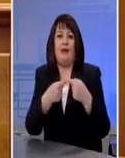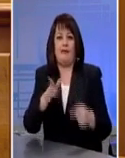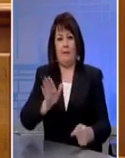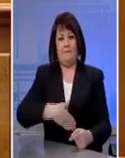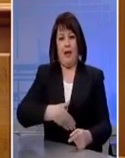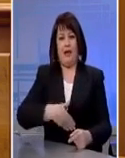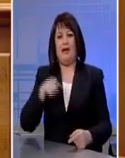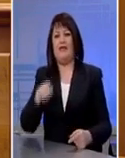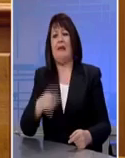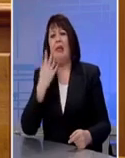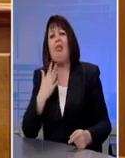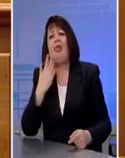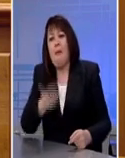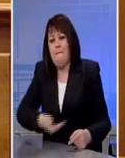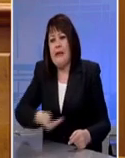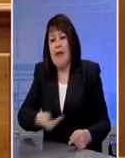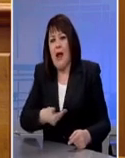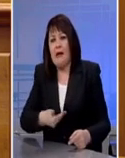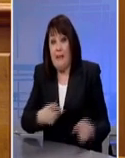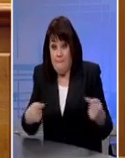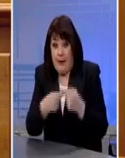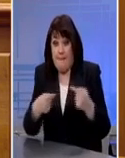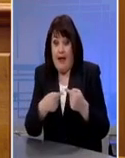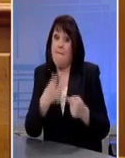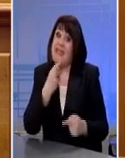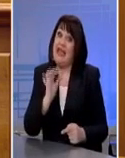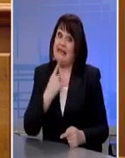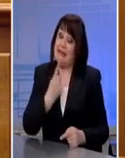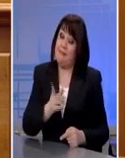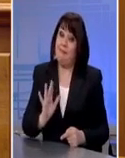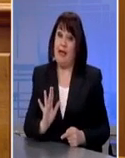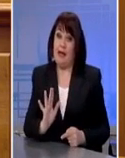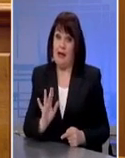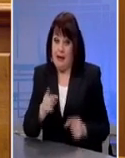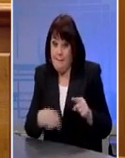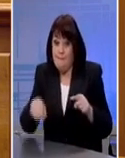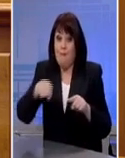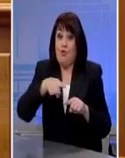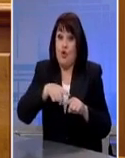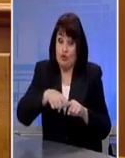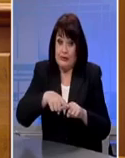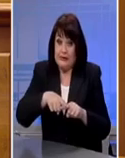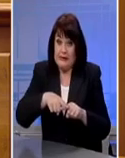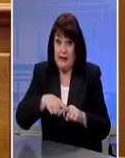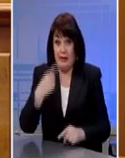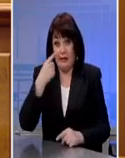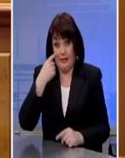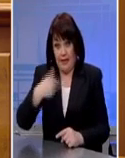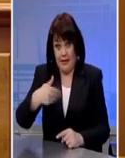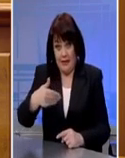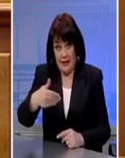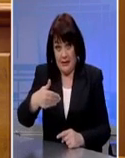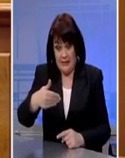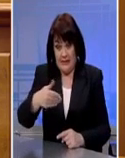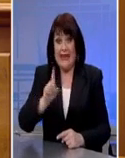και λιγούριδων. Μόνο που πρόσθεσα, προσέξτε τι πρόσθεσα, ότι θα δείτε, λέει, στο τέλος